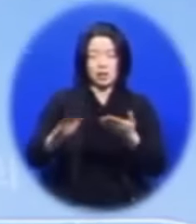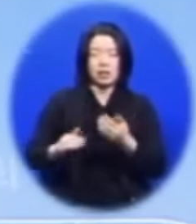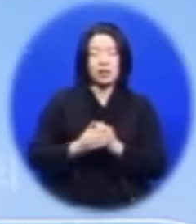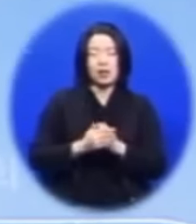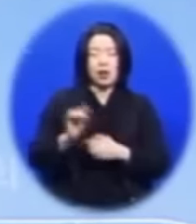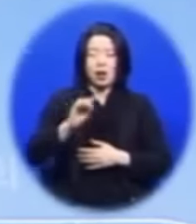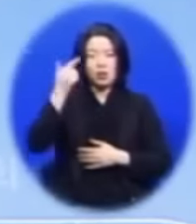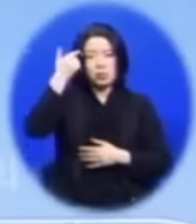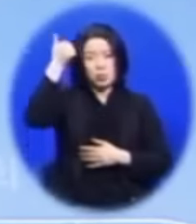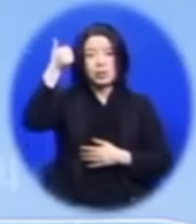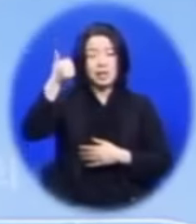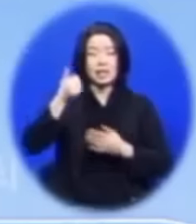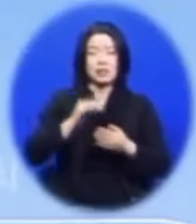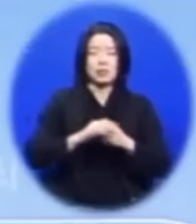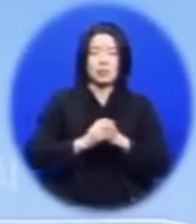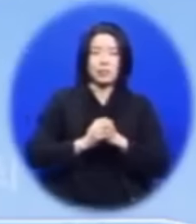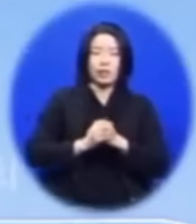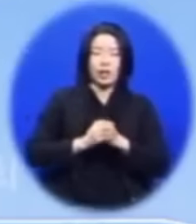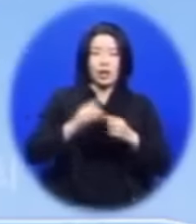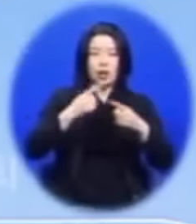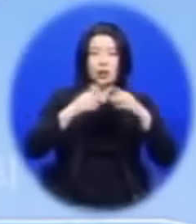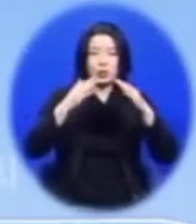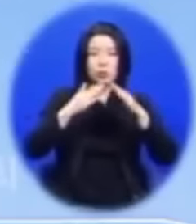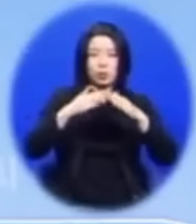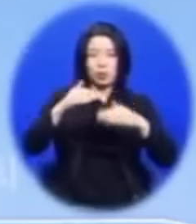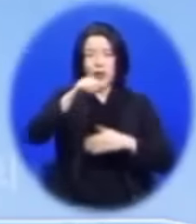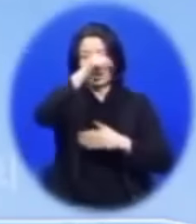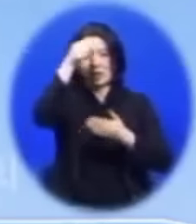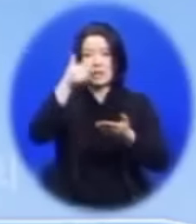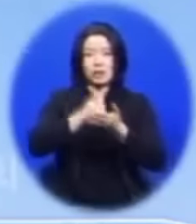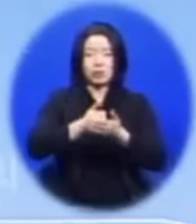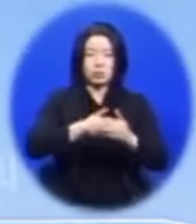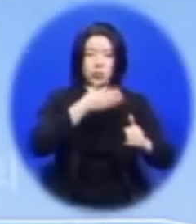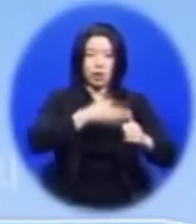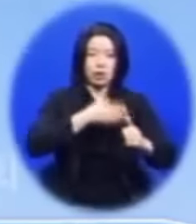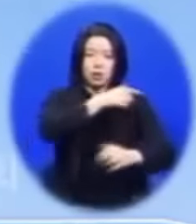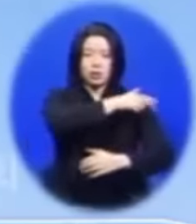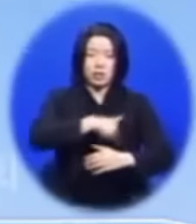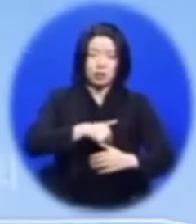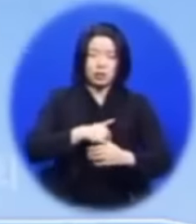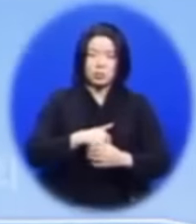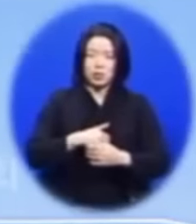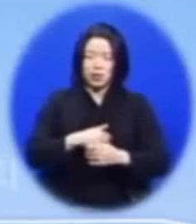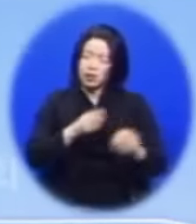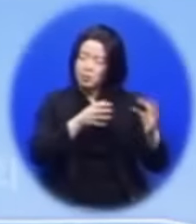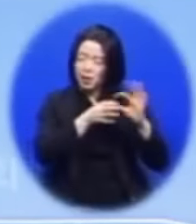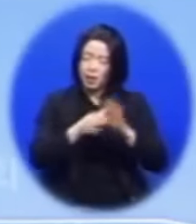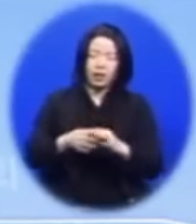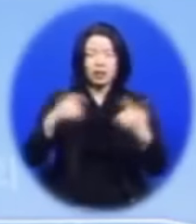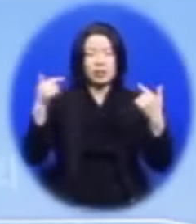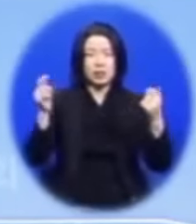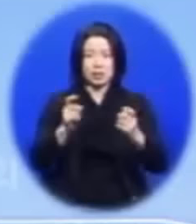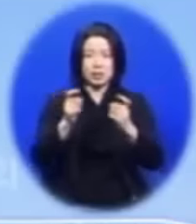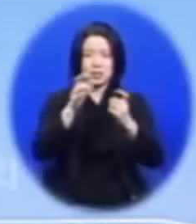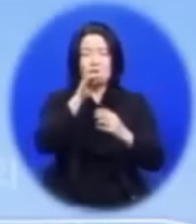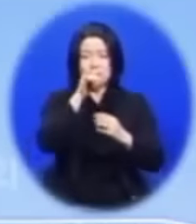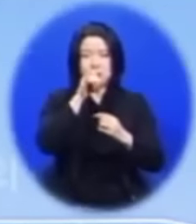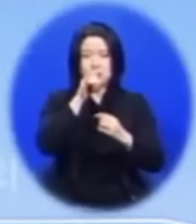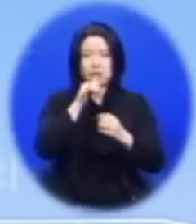어느 목사님이 교회 장로님들과 권사님들이 하도 싸우시기